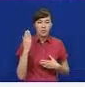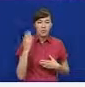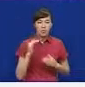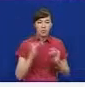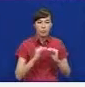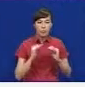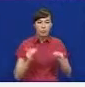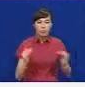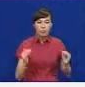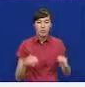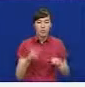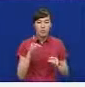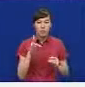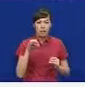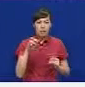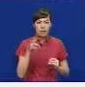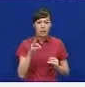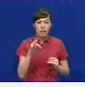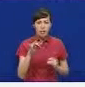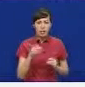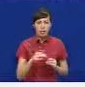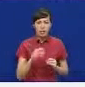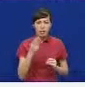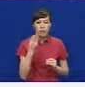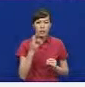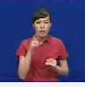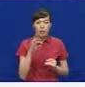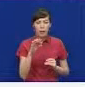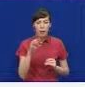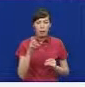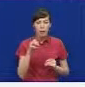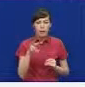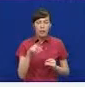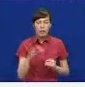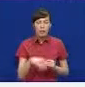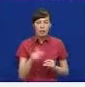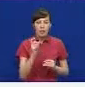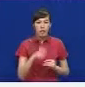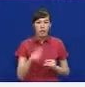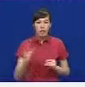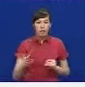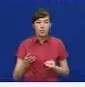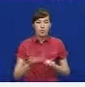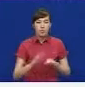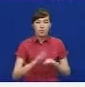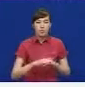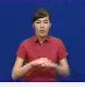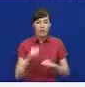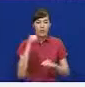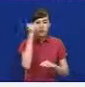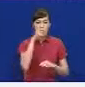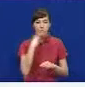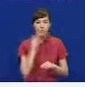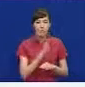балаларымызға, немерелерімізге, шөберелерімізге, халқымызға сол ауыр жылдарды